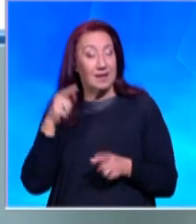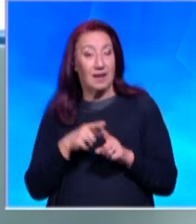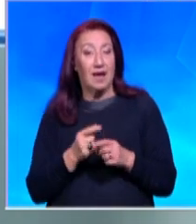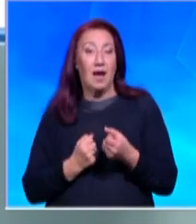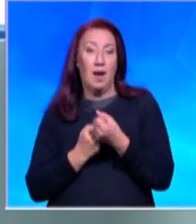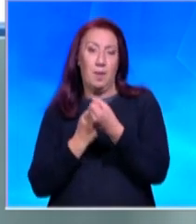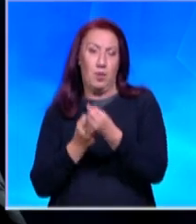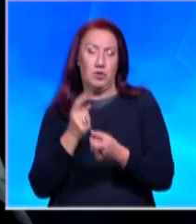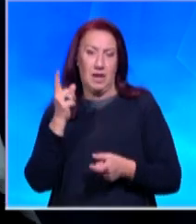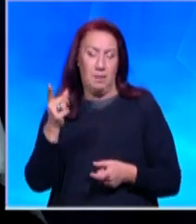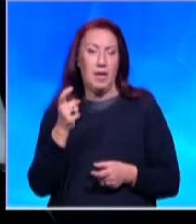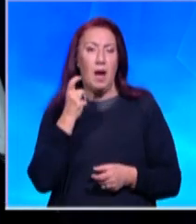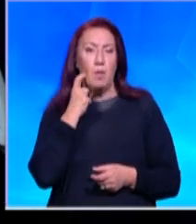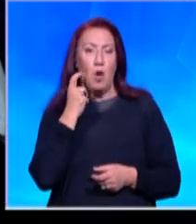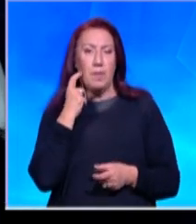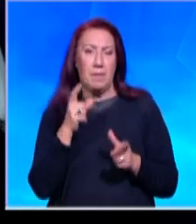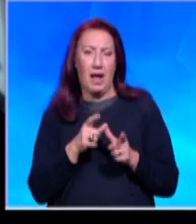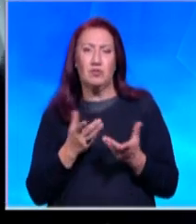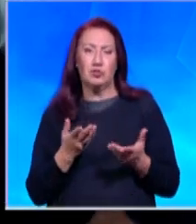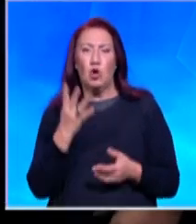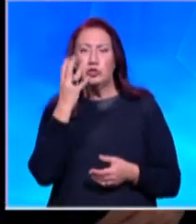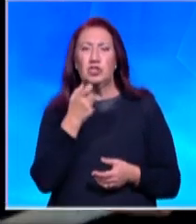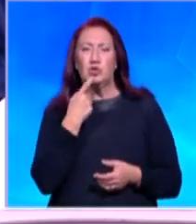може да загърби 40-годишно приятелство.